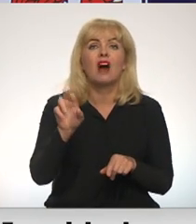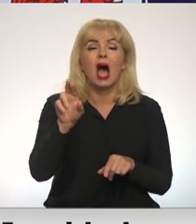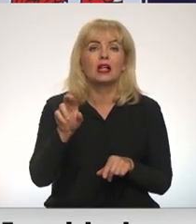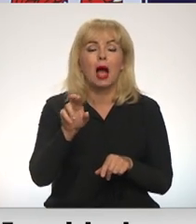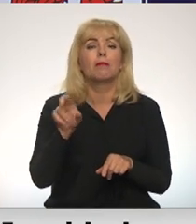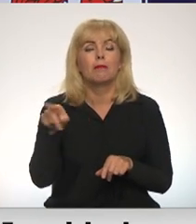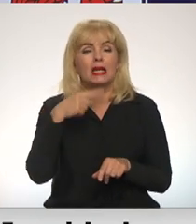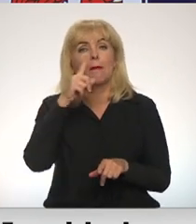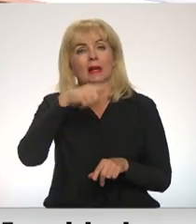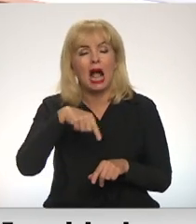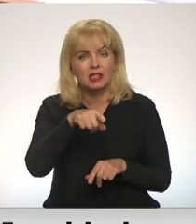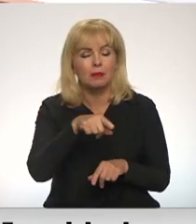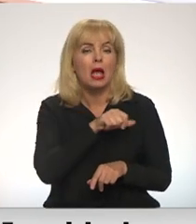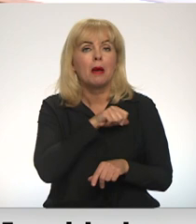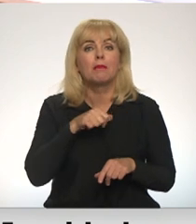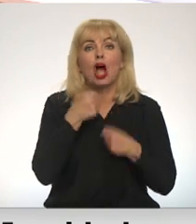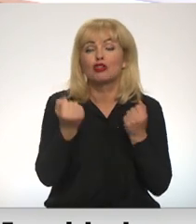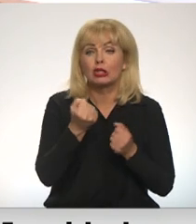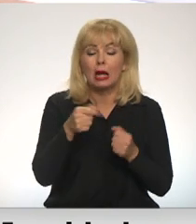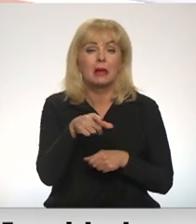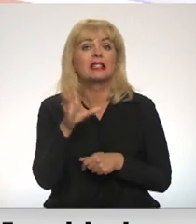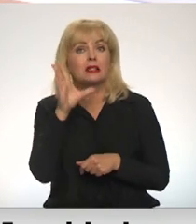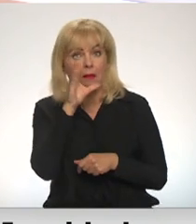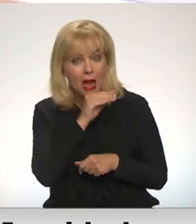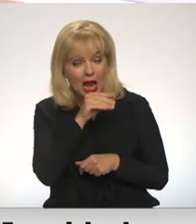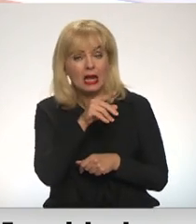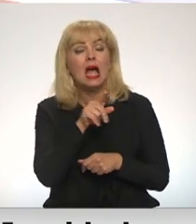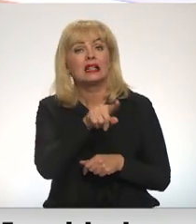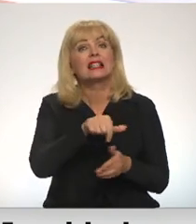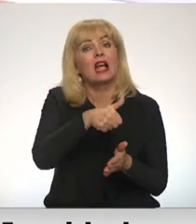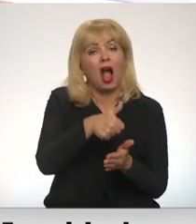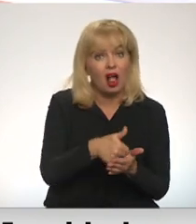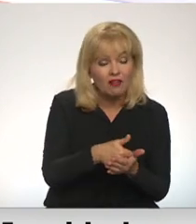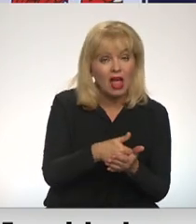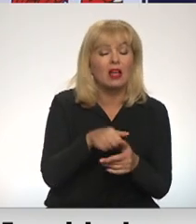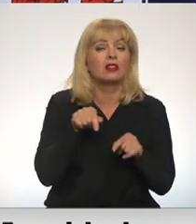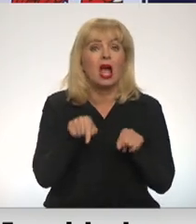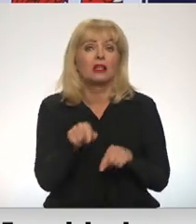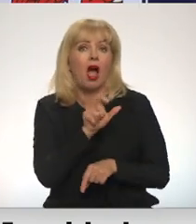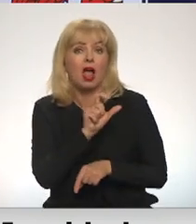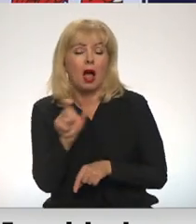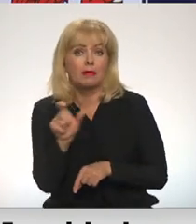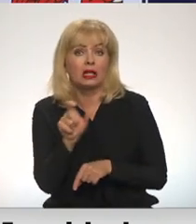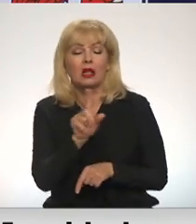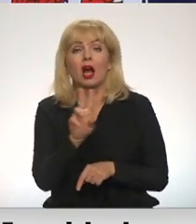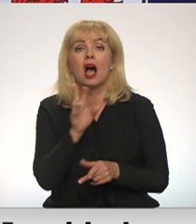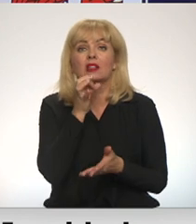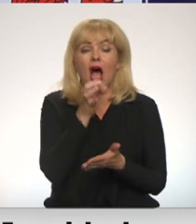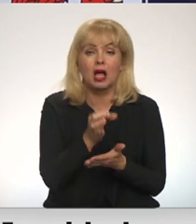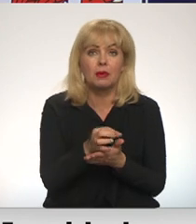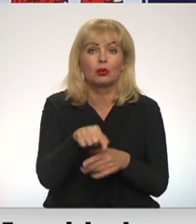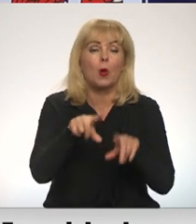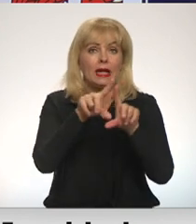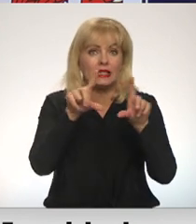pašu darbinieki ir, ja viņi ir spējīgi, tad viņi primāri. Un tad man tā kā tajā brīdī, kurš atbild arī par šo